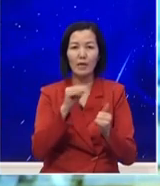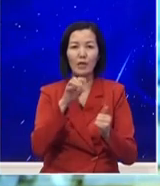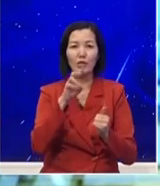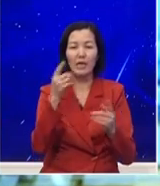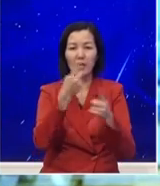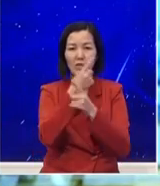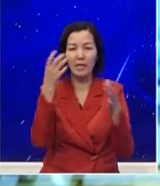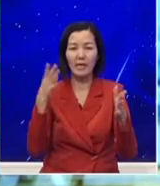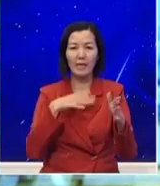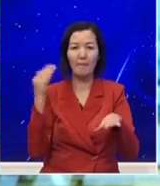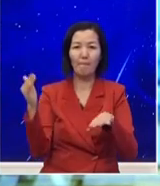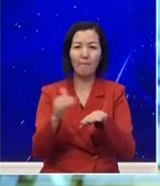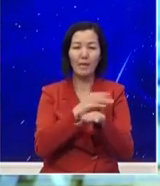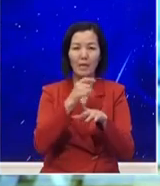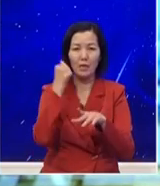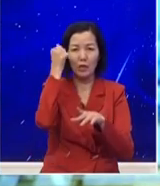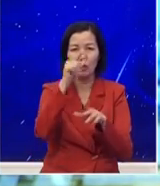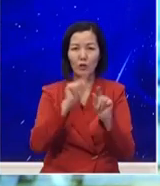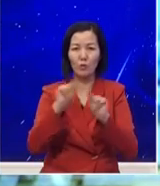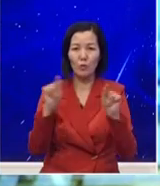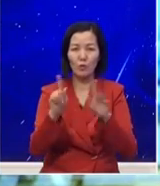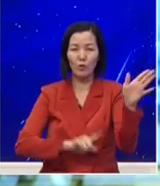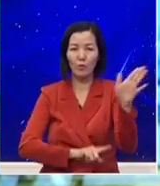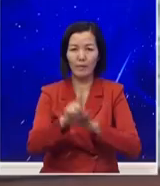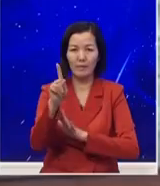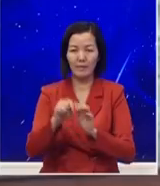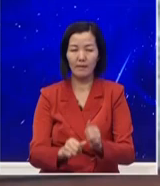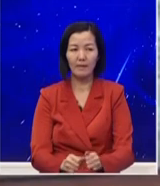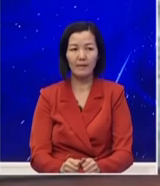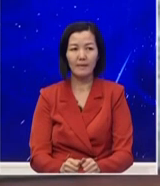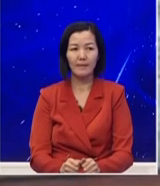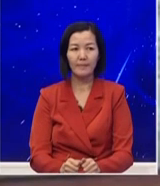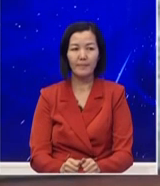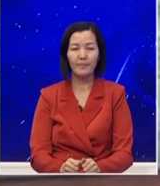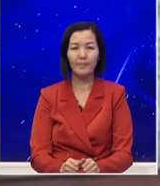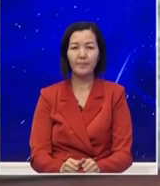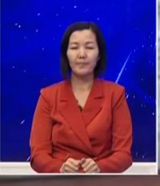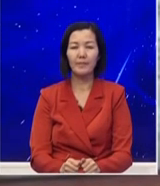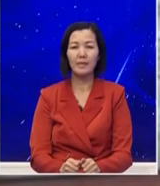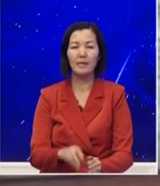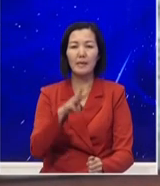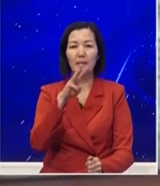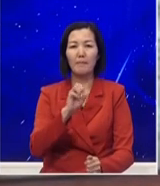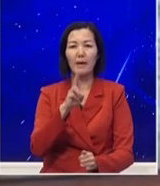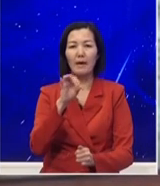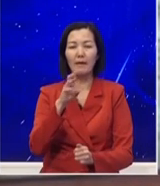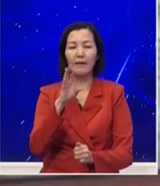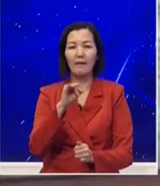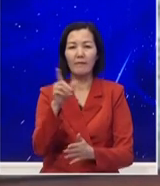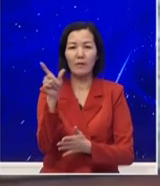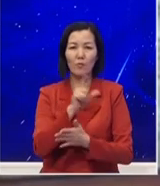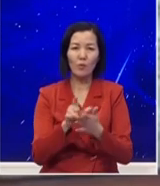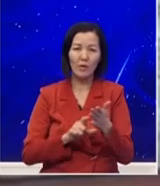жариялап, мерейлі жылды ұлықтауды бастап кетті. Қаным менің кеудемді жарып шықты, боз